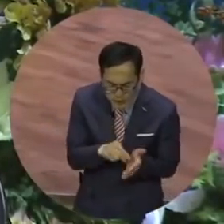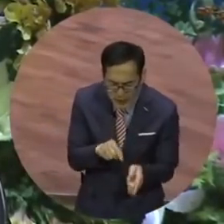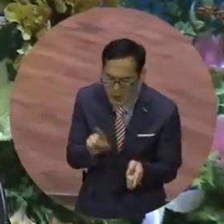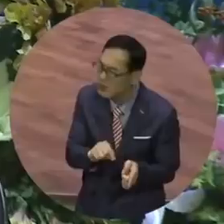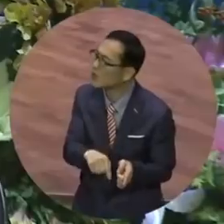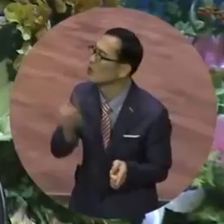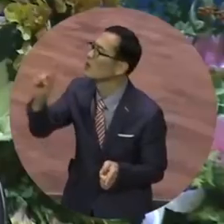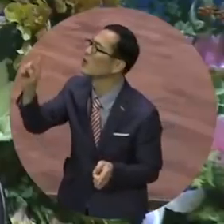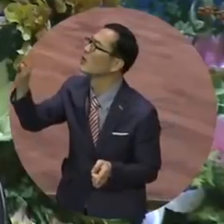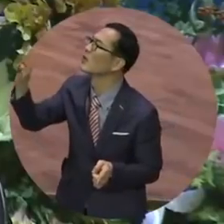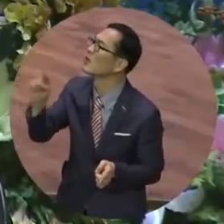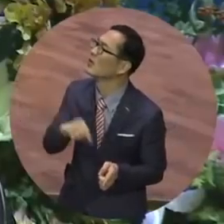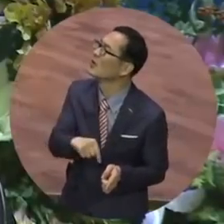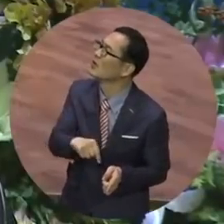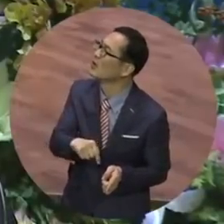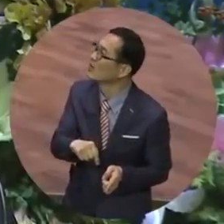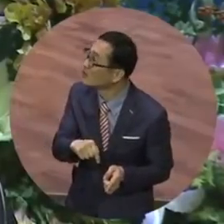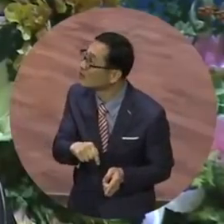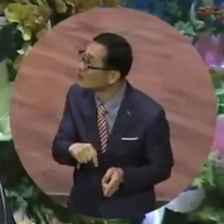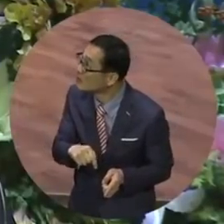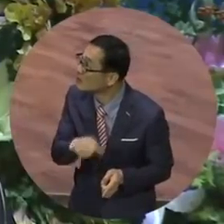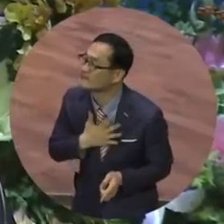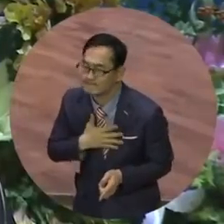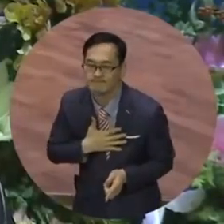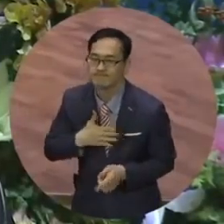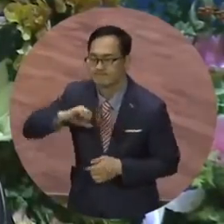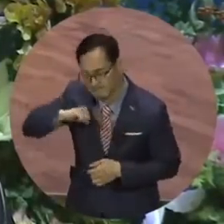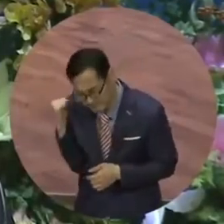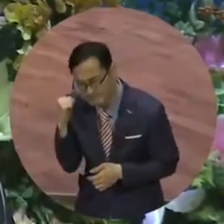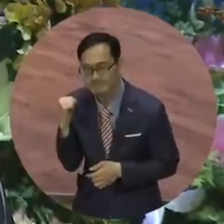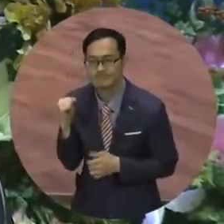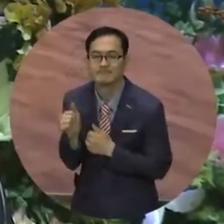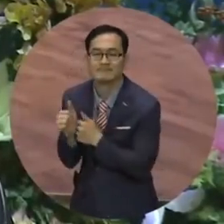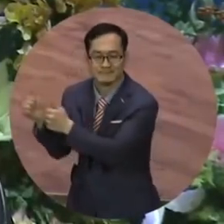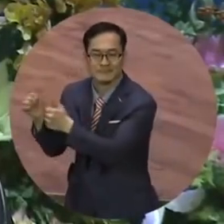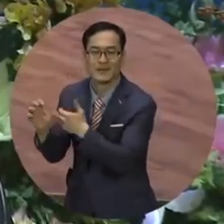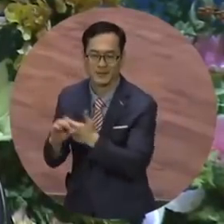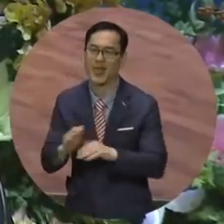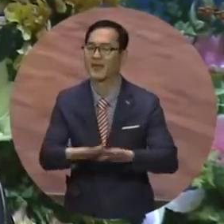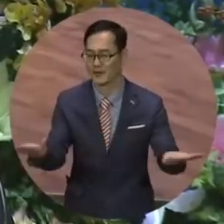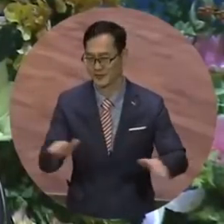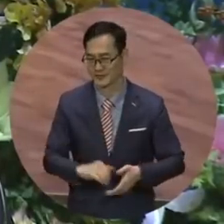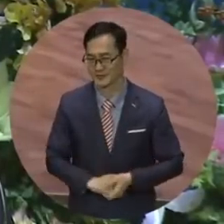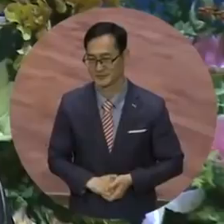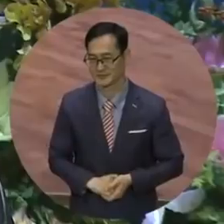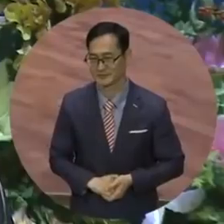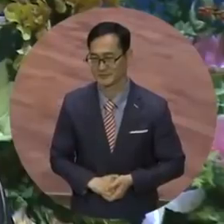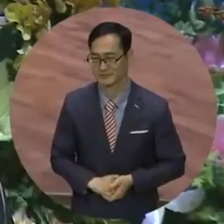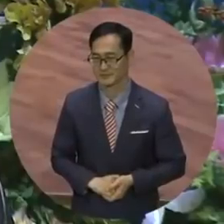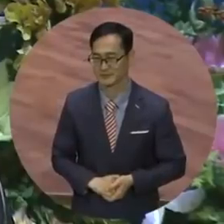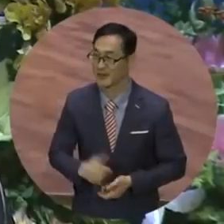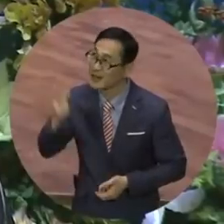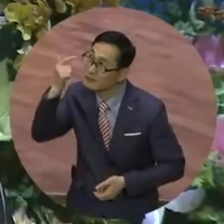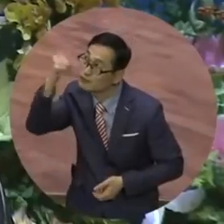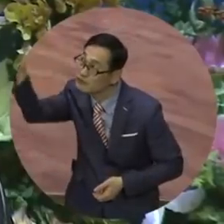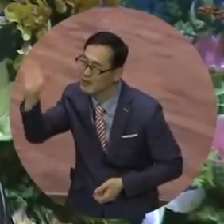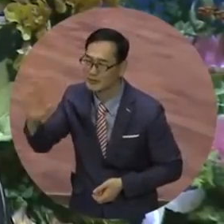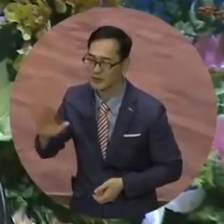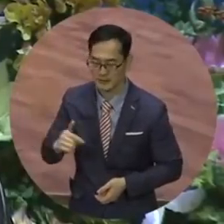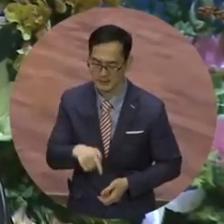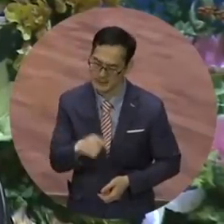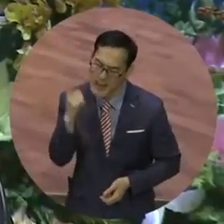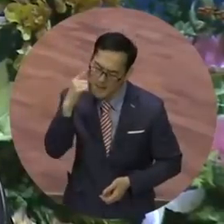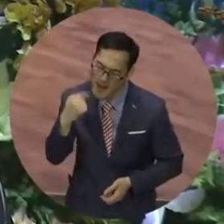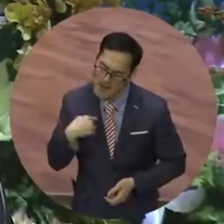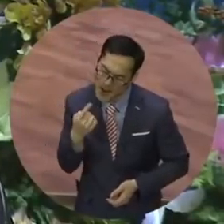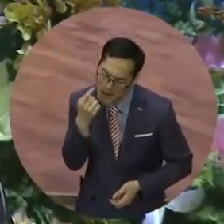물어보고 하나님의 말씀 따라서 행동해야 돼요. 그런데 하나님의 말씀 따라서 하는가 뭐 물어보고 하지 않고 자기 마음대로